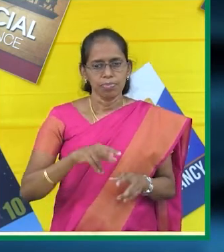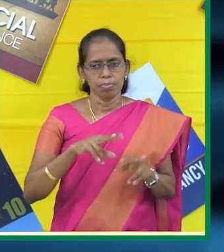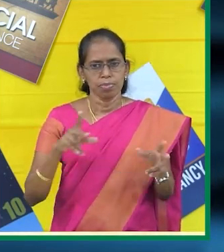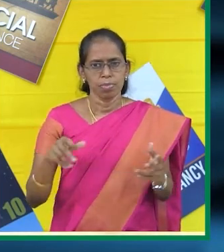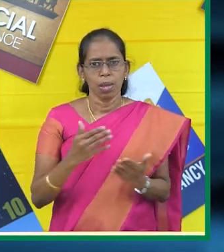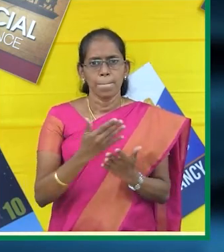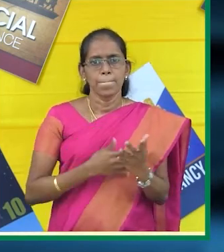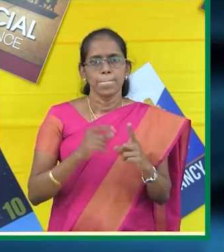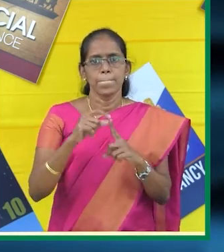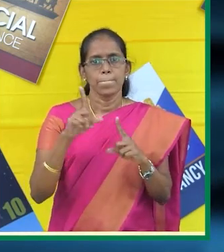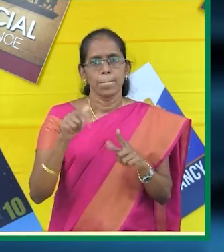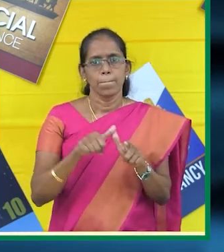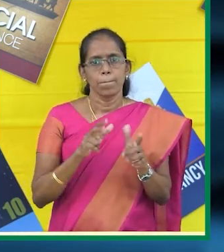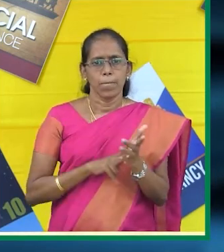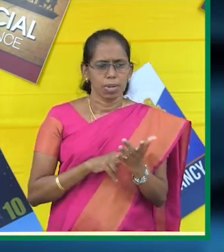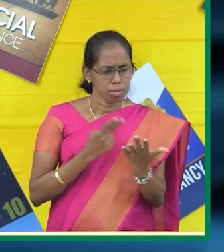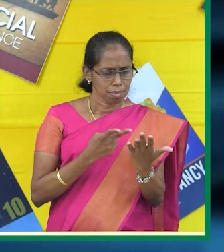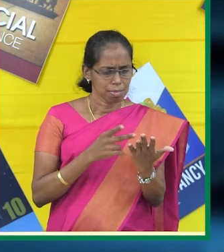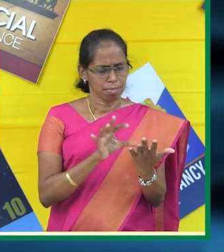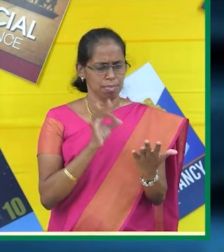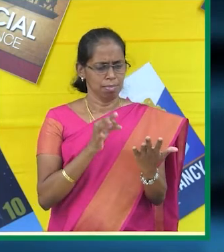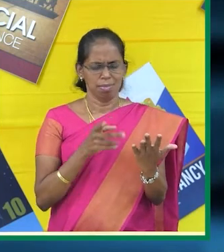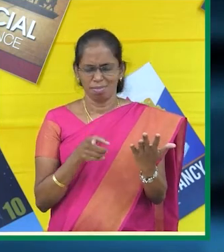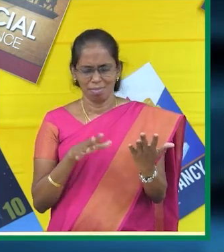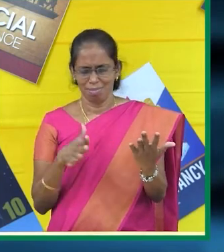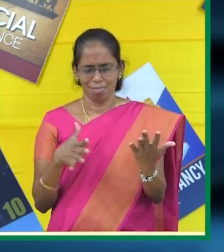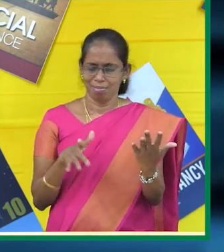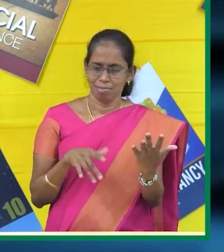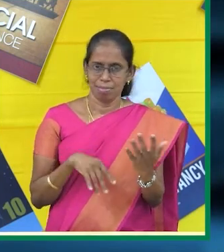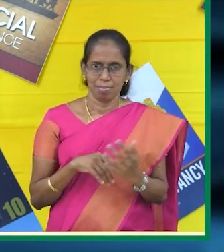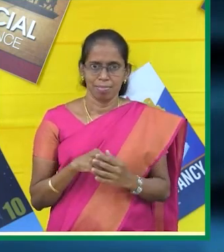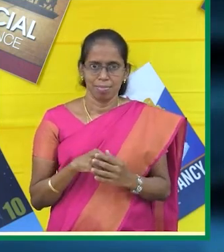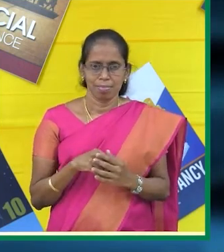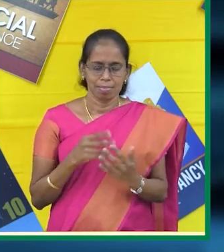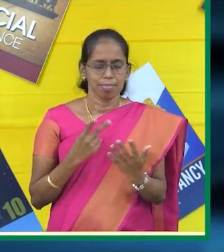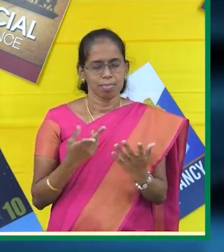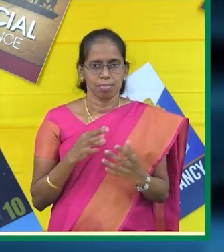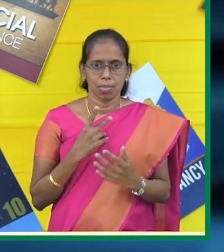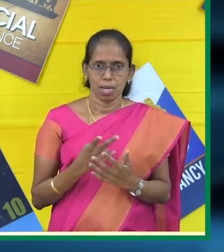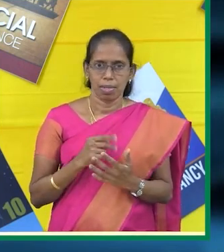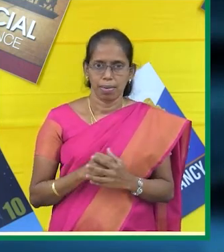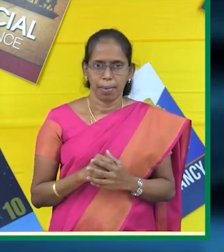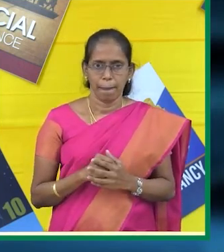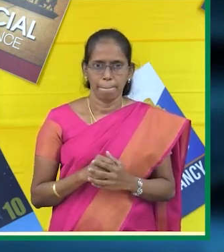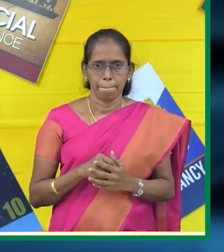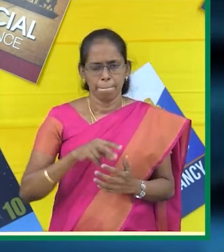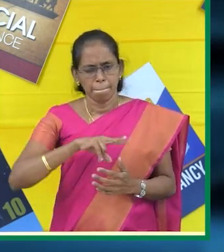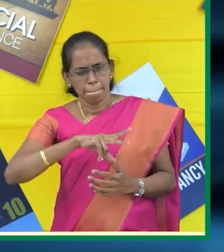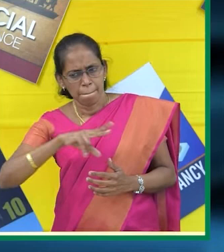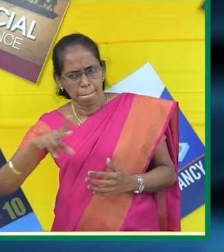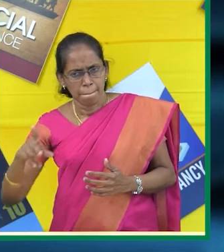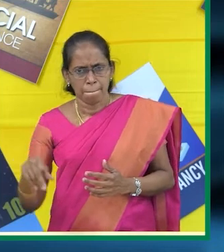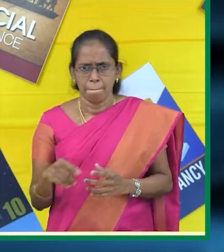திட்டங்கள் ஏற்புடையதாகவும் பல்வேறு திட்டங்கள் ஏற்புடையதற்றதாகவும் இருப்பதை பார்க்கிறார். பல்வேறு திட்டங்களை